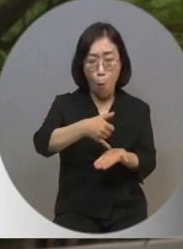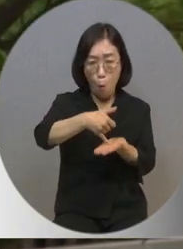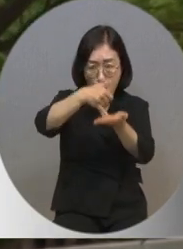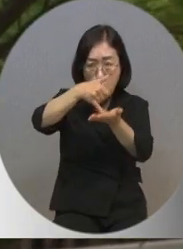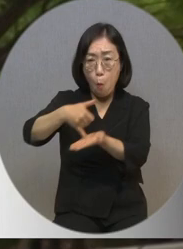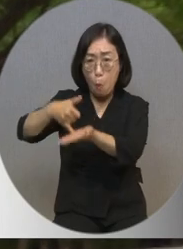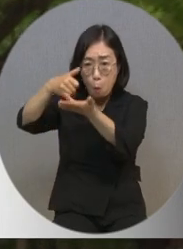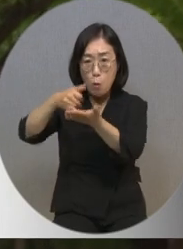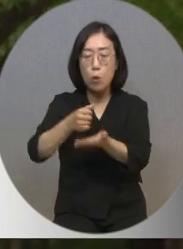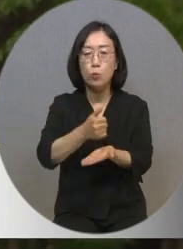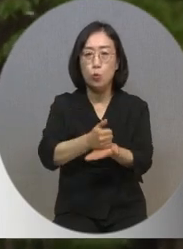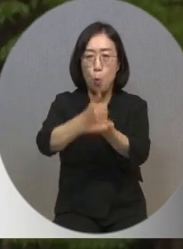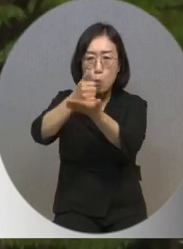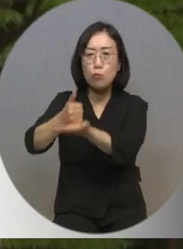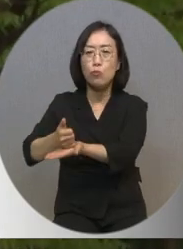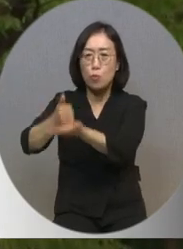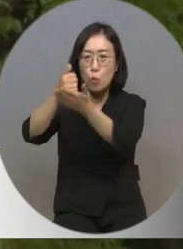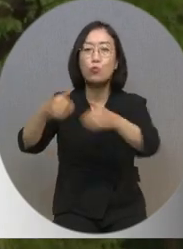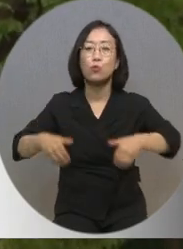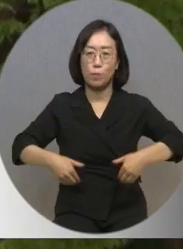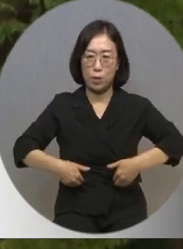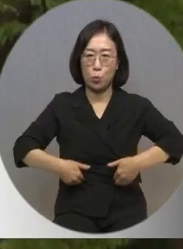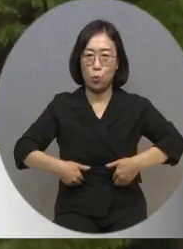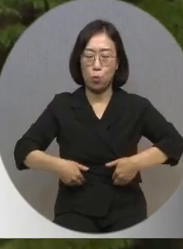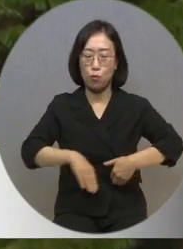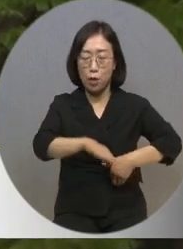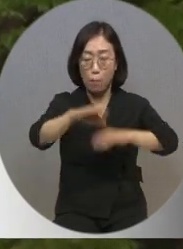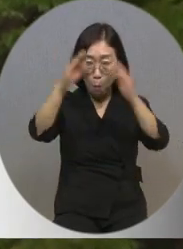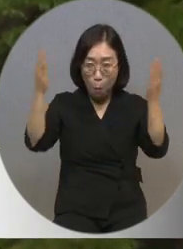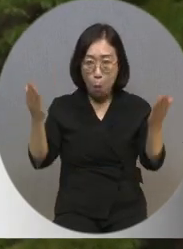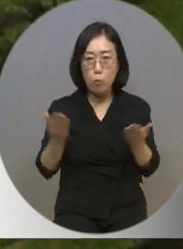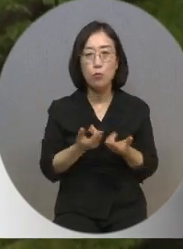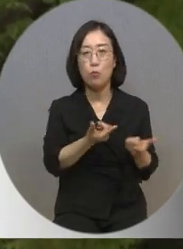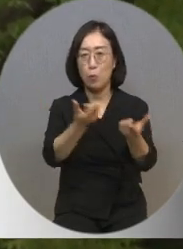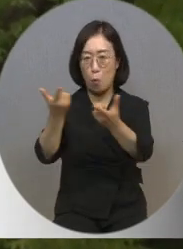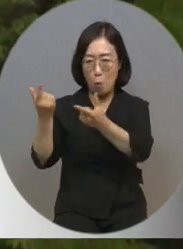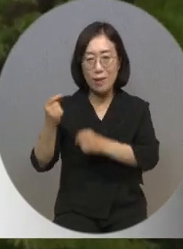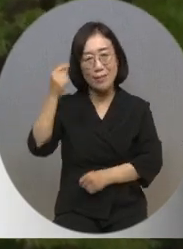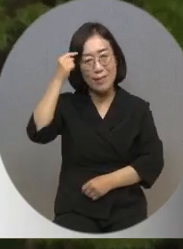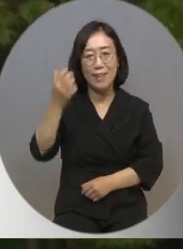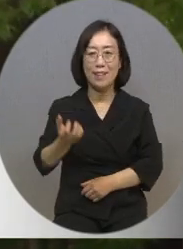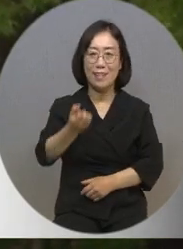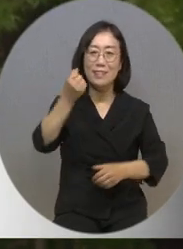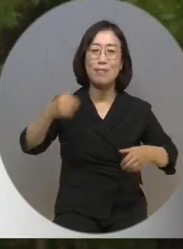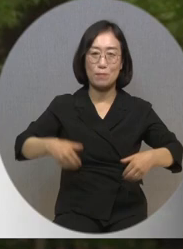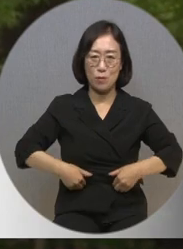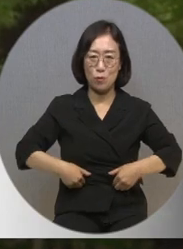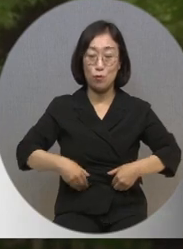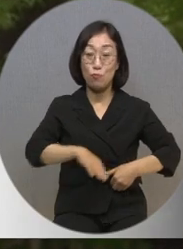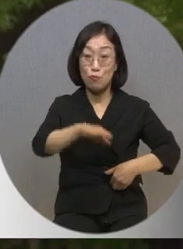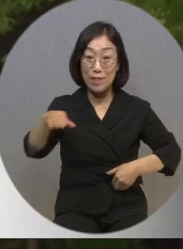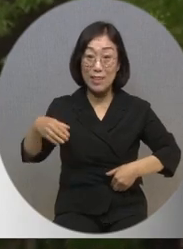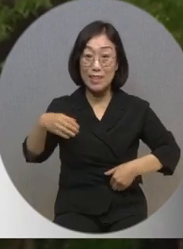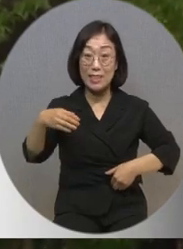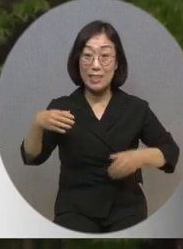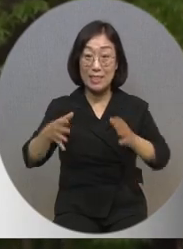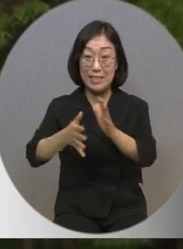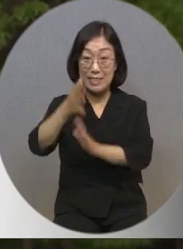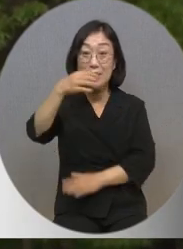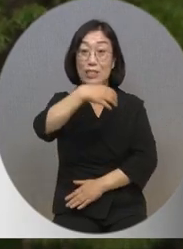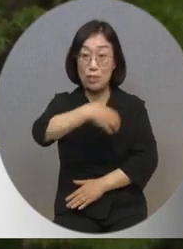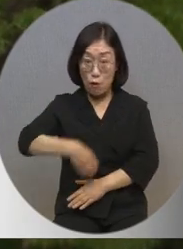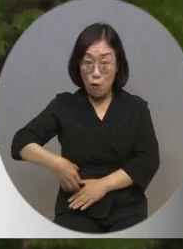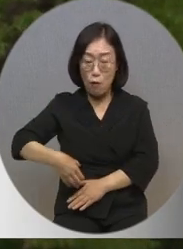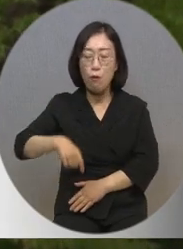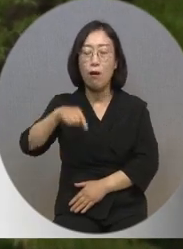되는 사람이라는 그런 인식을 우리 전 시민이 함께 가져야 될 것 같습니다. 우리 시에서도 어떤 그 시정을